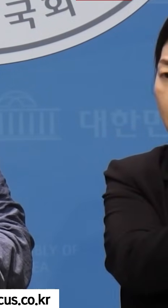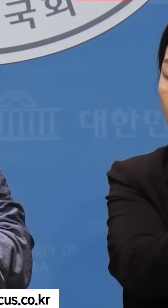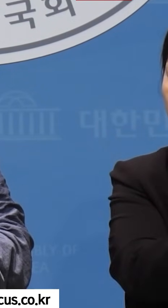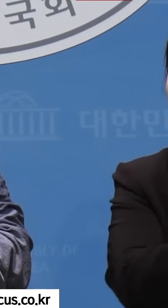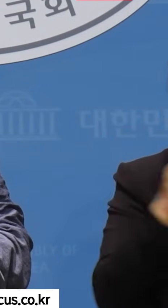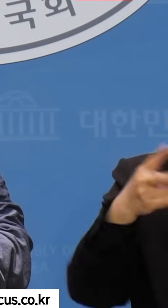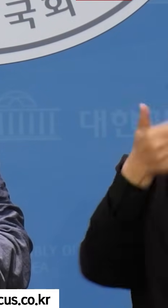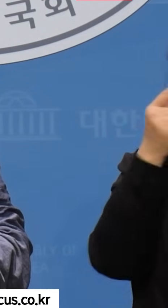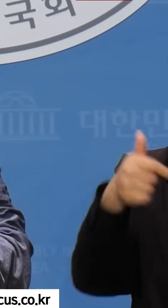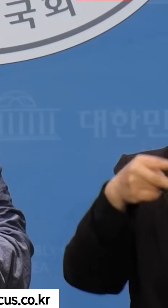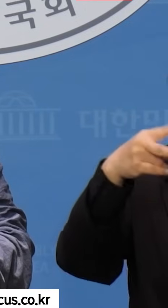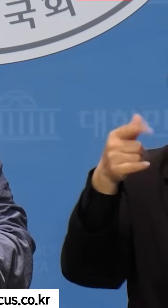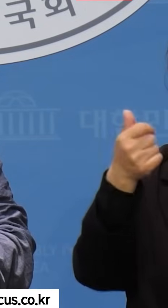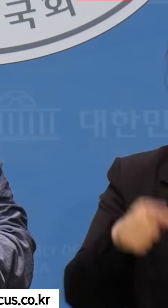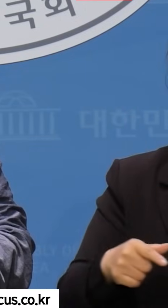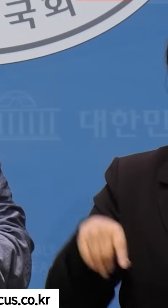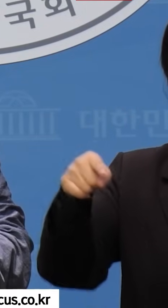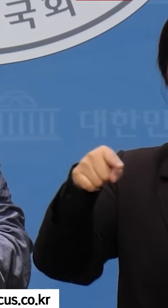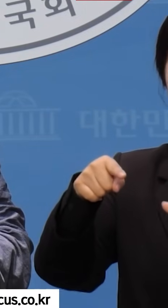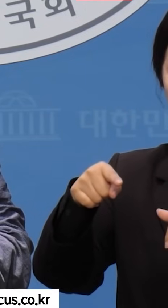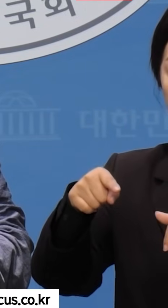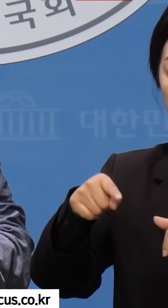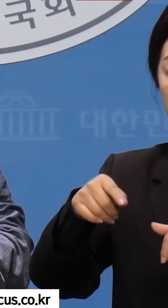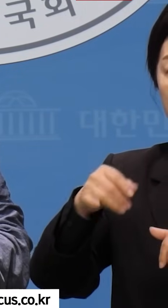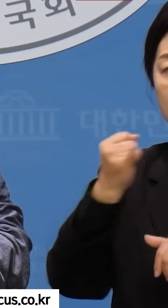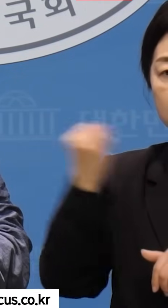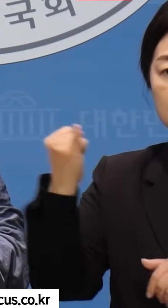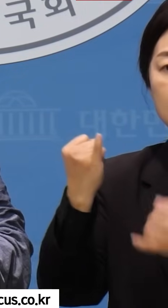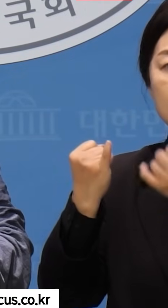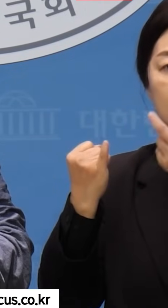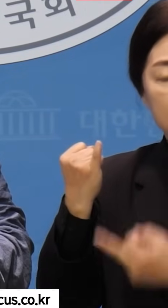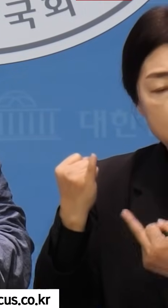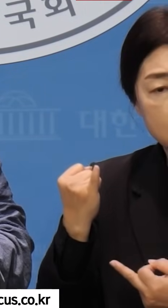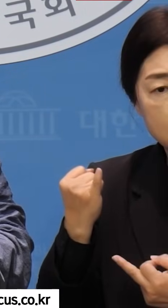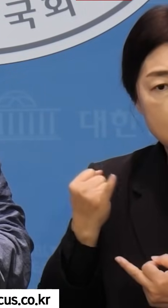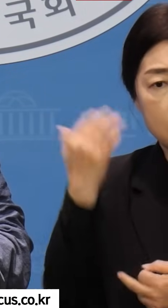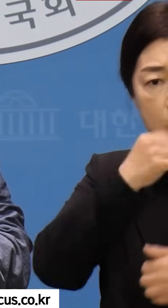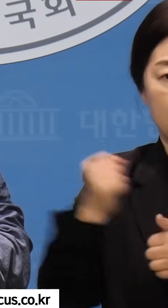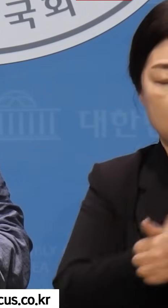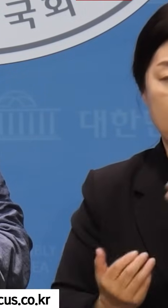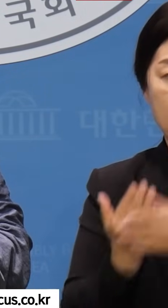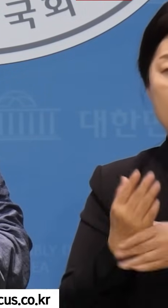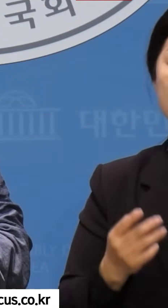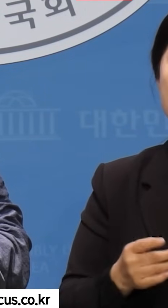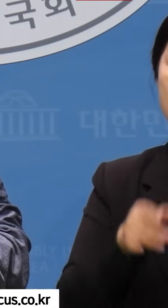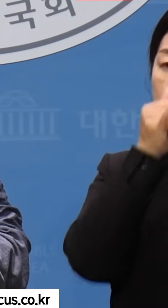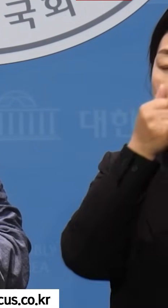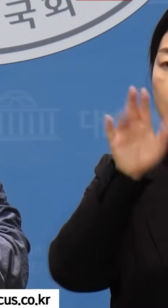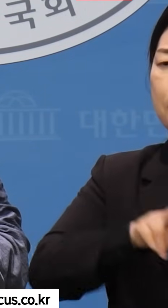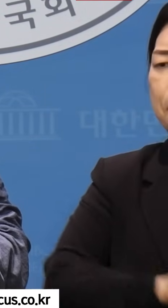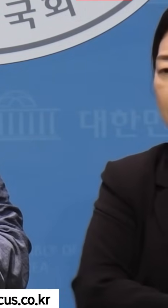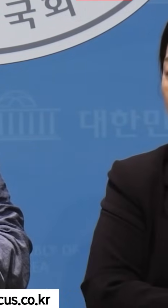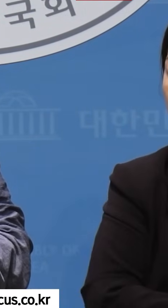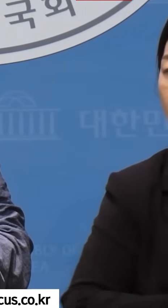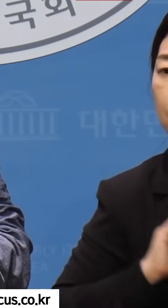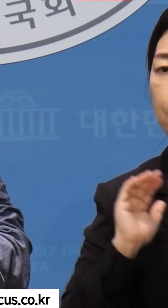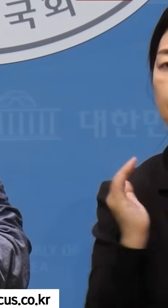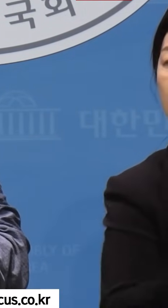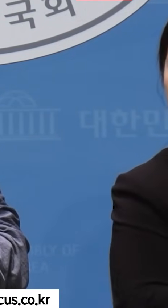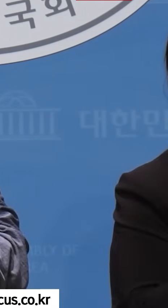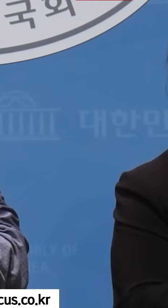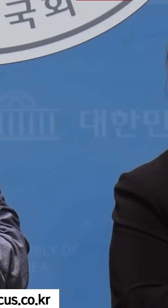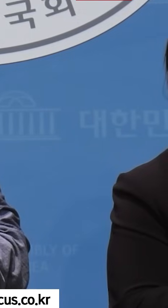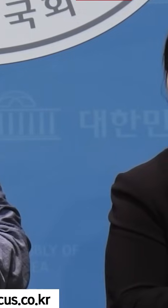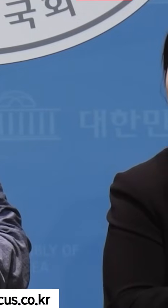처남, 성폭력 사건을 두 건이나 저질렀다죠. 당시에 이 정치검찰이자들이 그걸 은폐하고 비워오다가